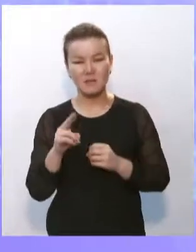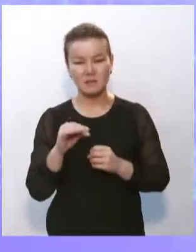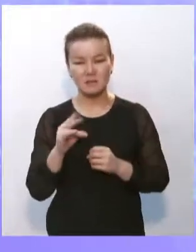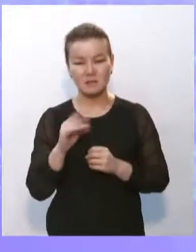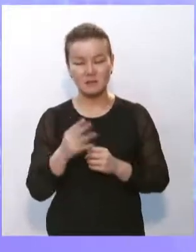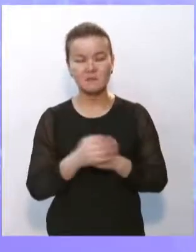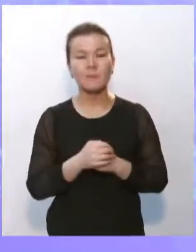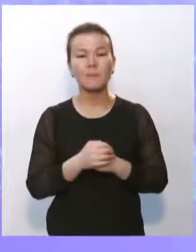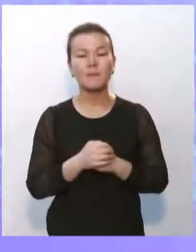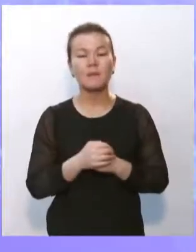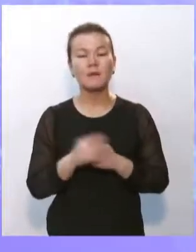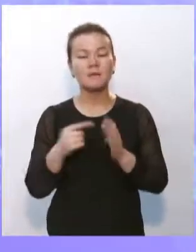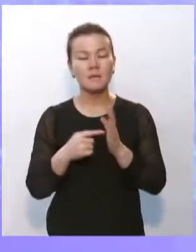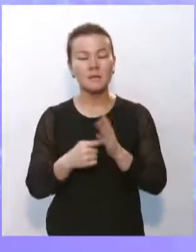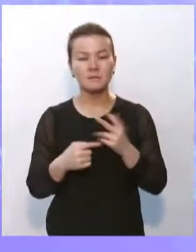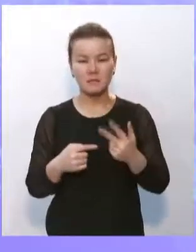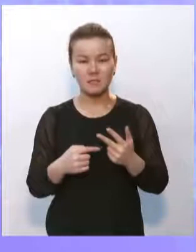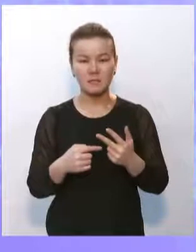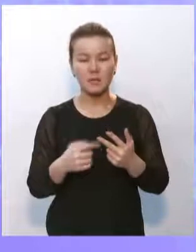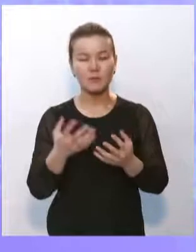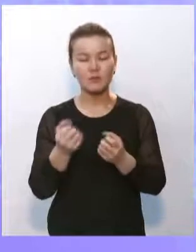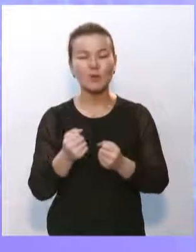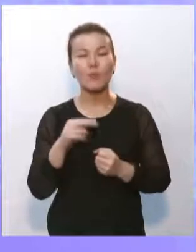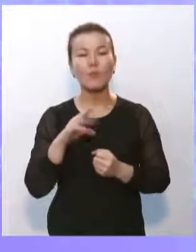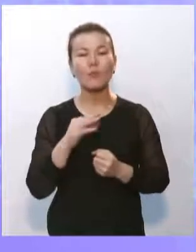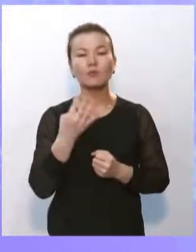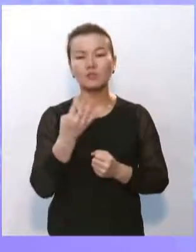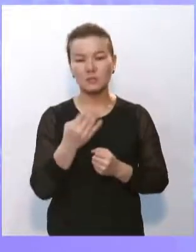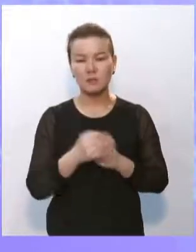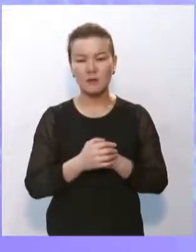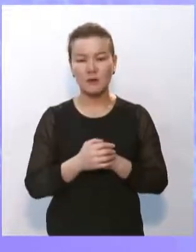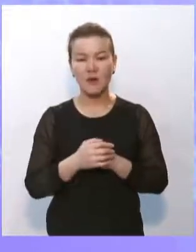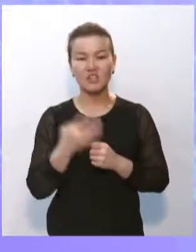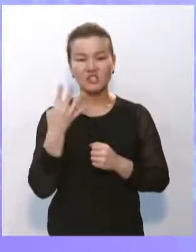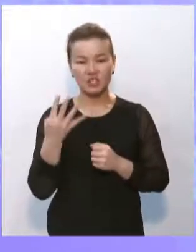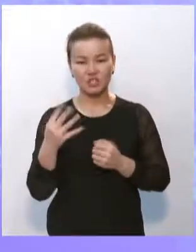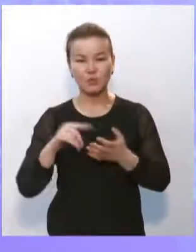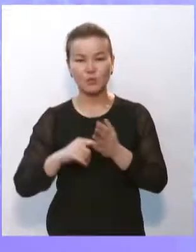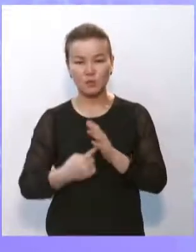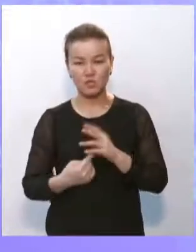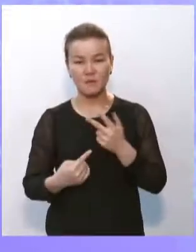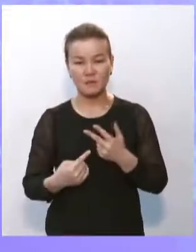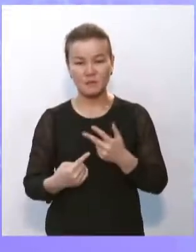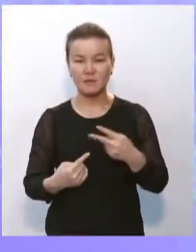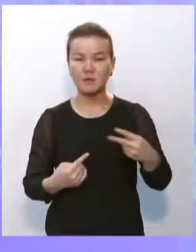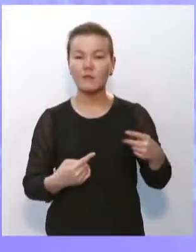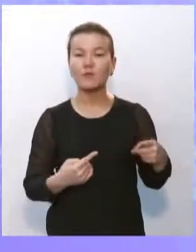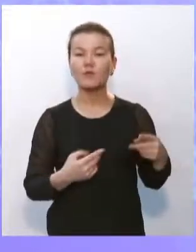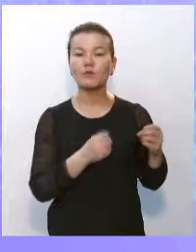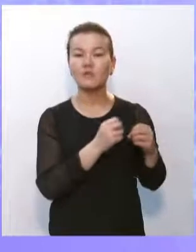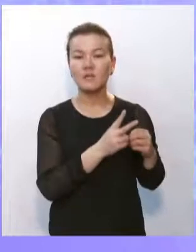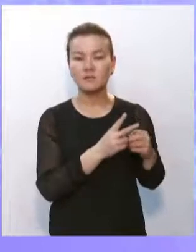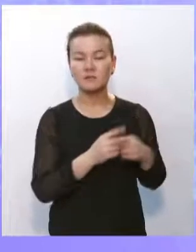на 3 берем по 4 4 умножаем на 3 получают